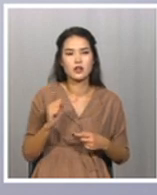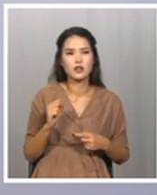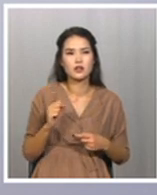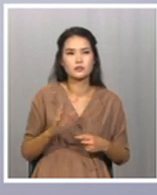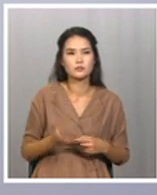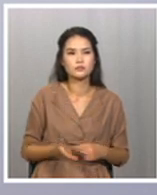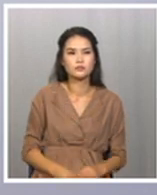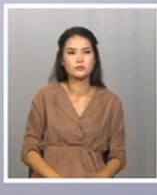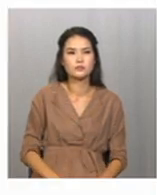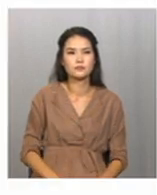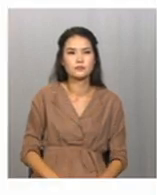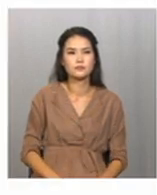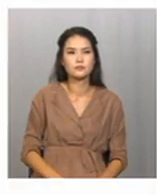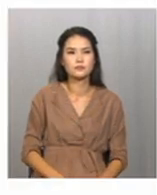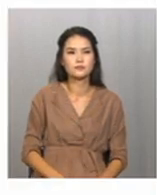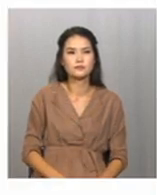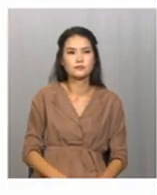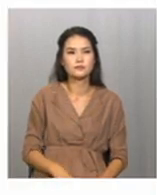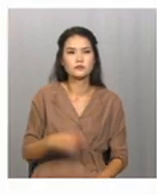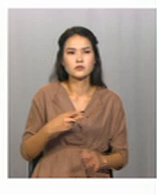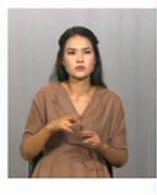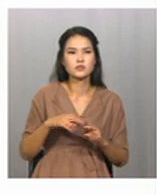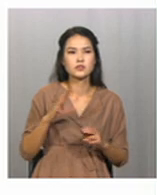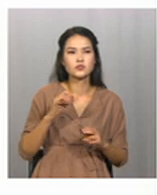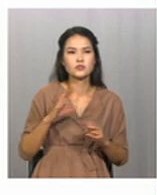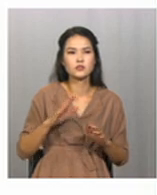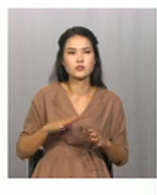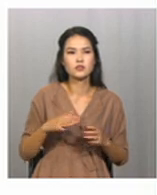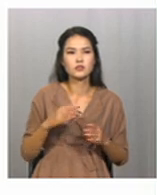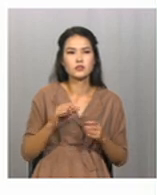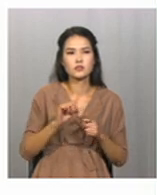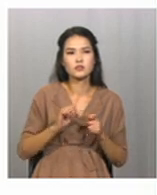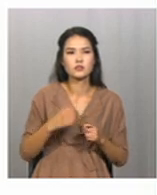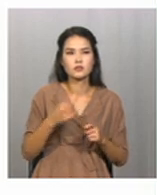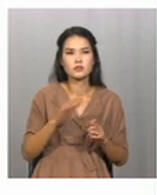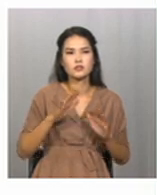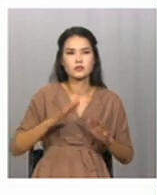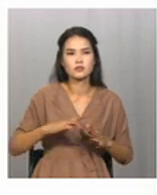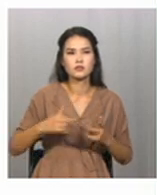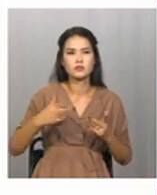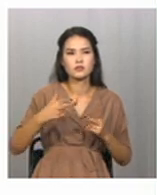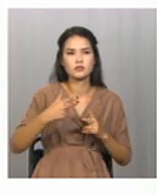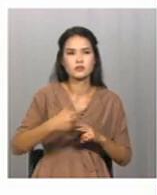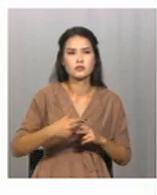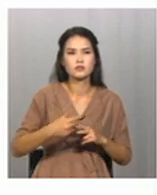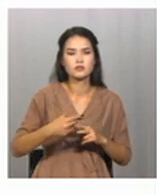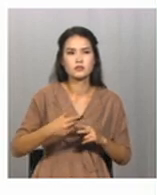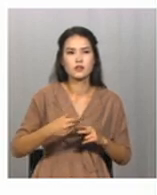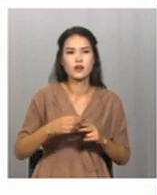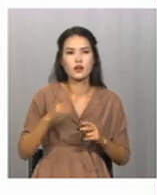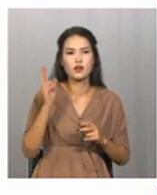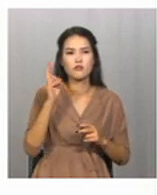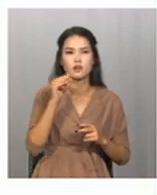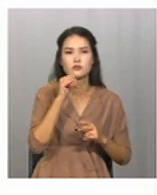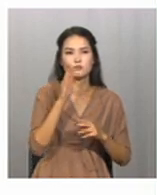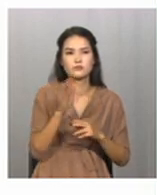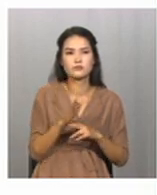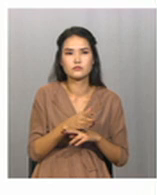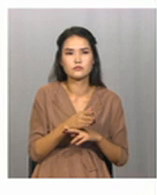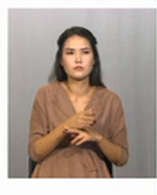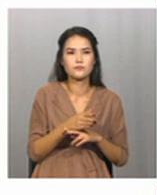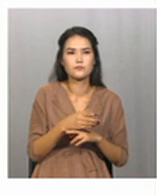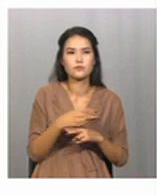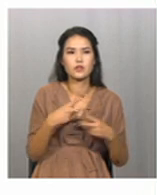білеміз. Синус альфаның мәні беріліп тұр. Олай болса, синус альфаның орнына 4-тен 1-ді жазып, квадраттаймыз. Сонда